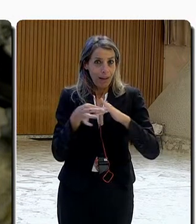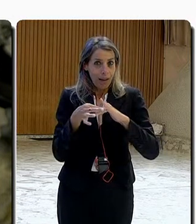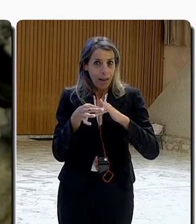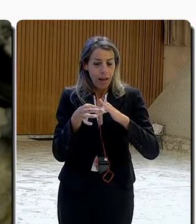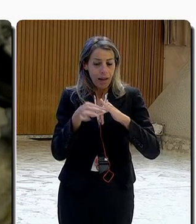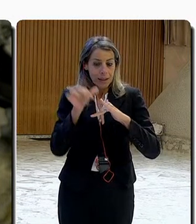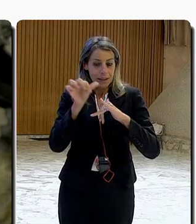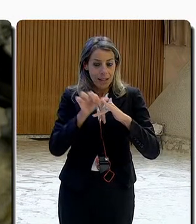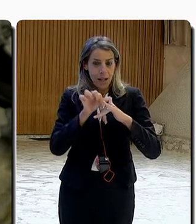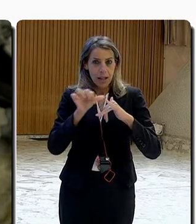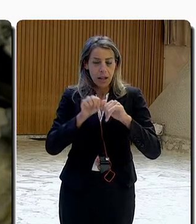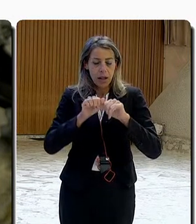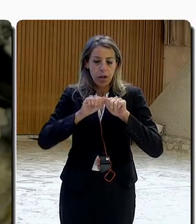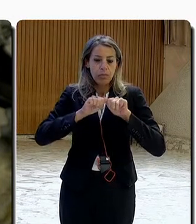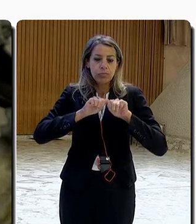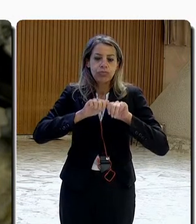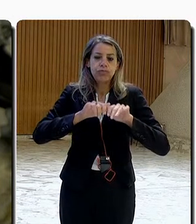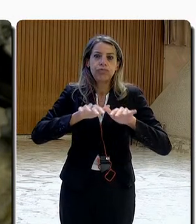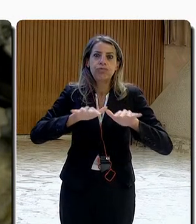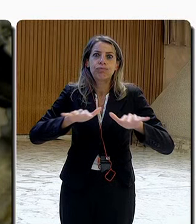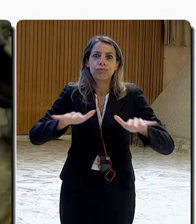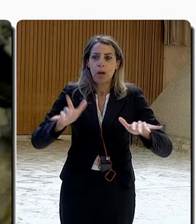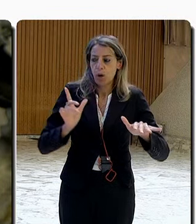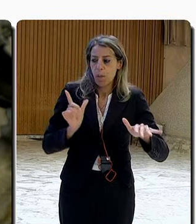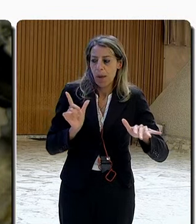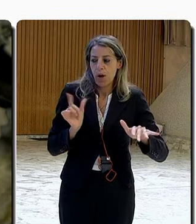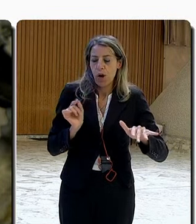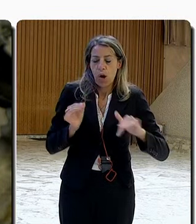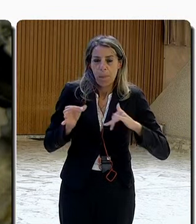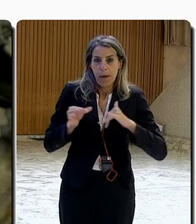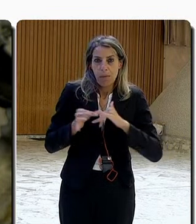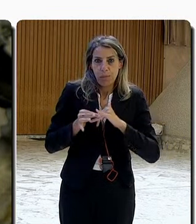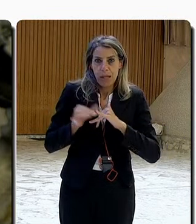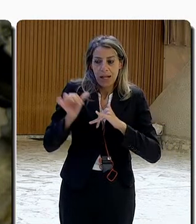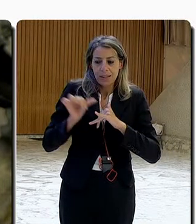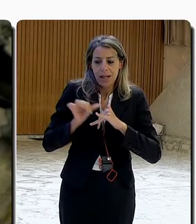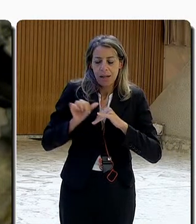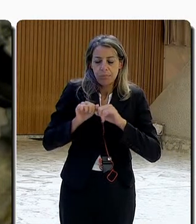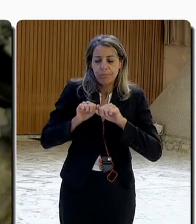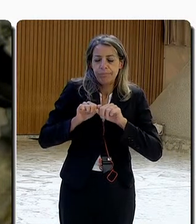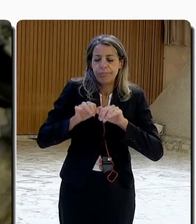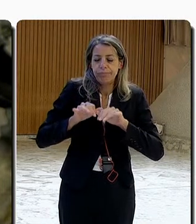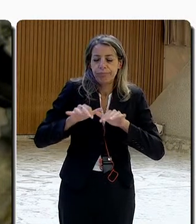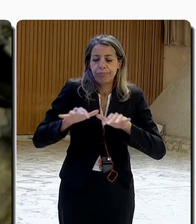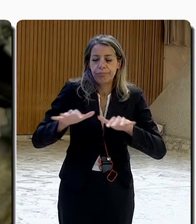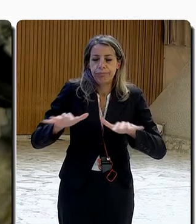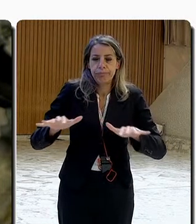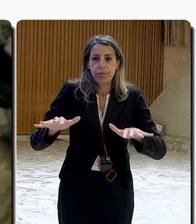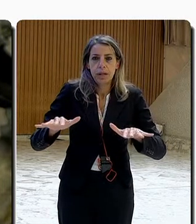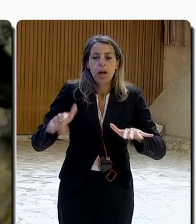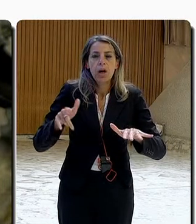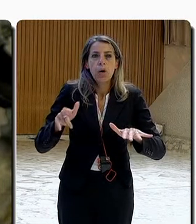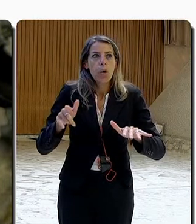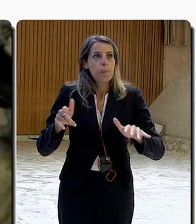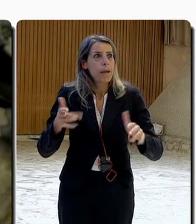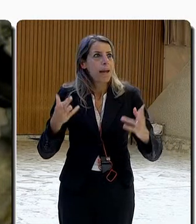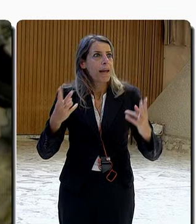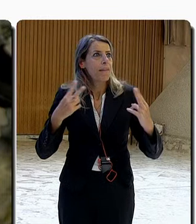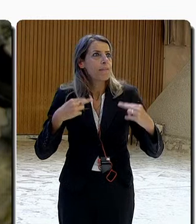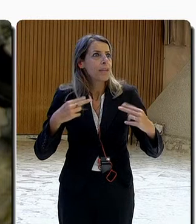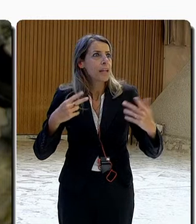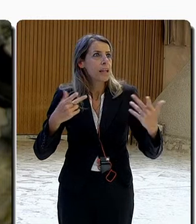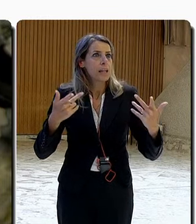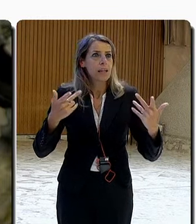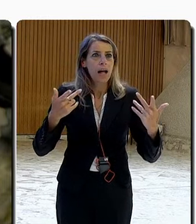sé, trasformando il modo di percepire e di comprendere la vita da parte